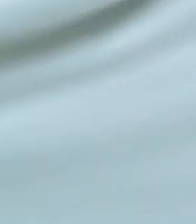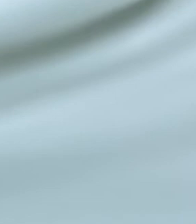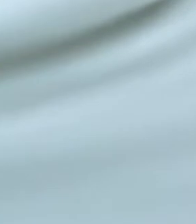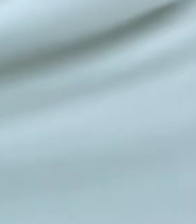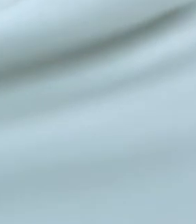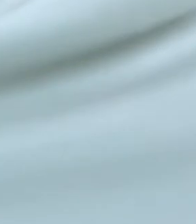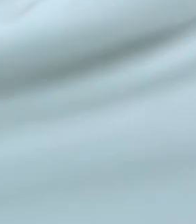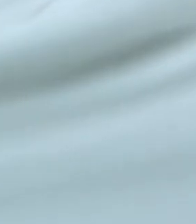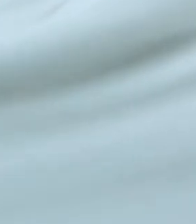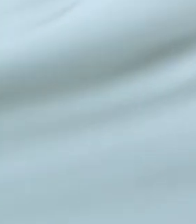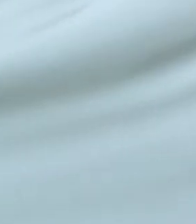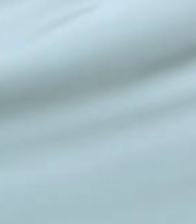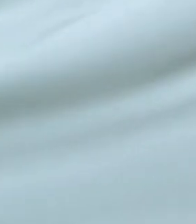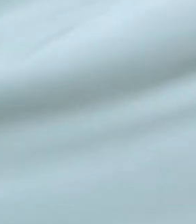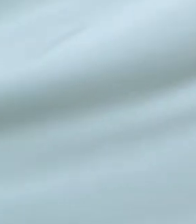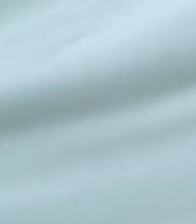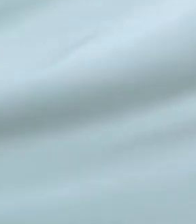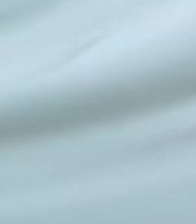으